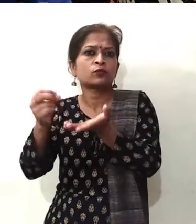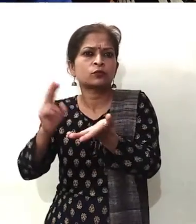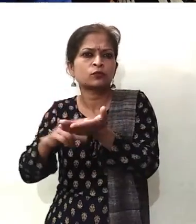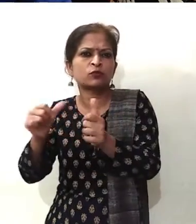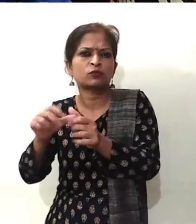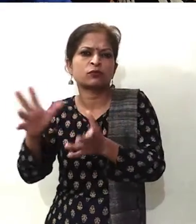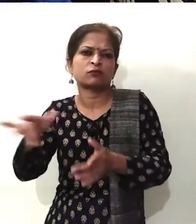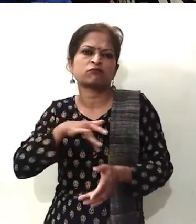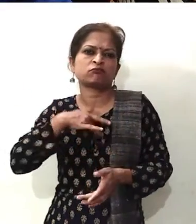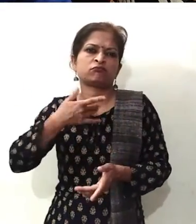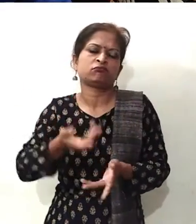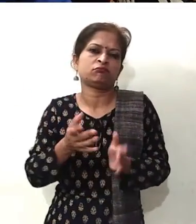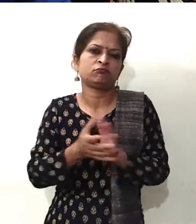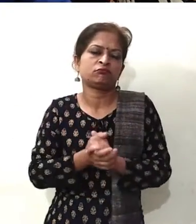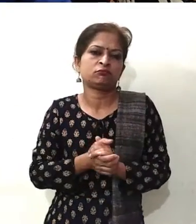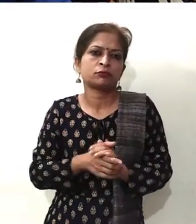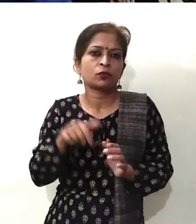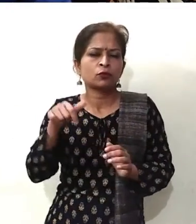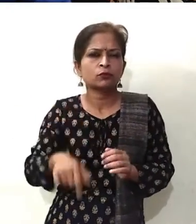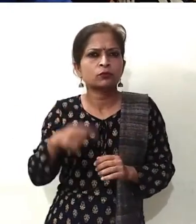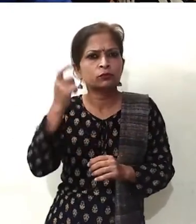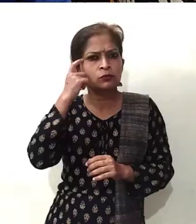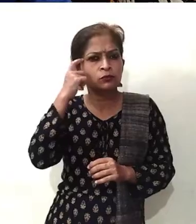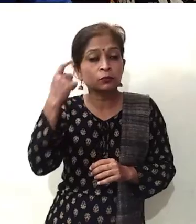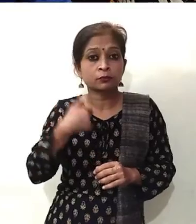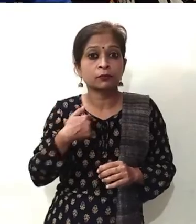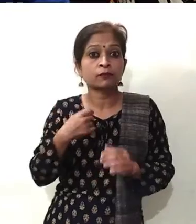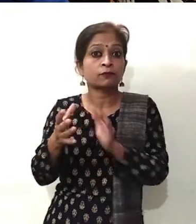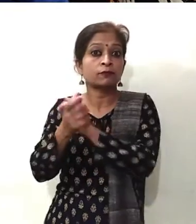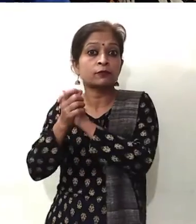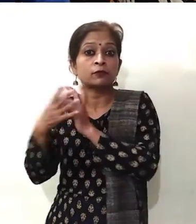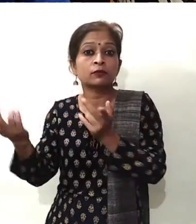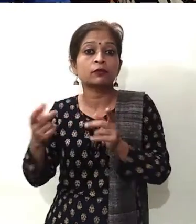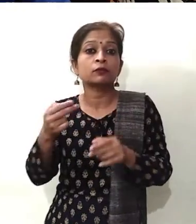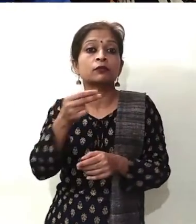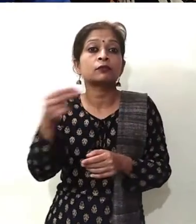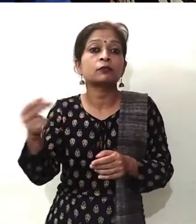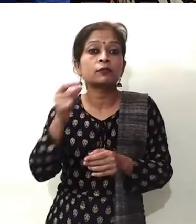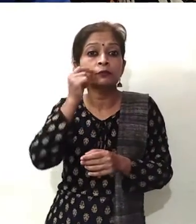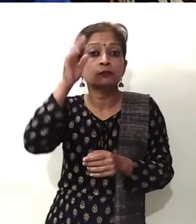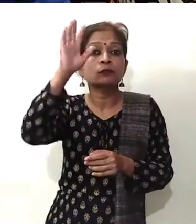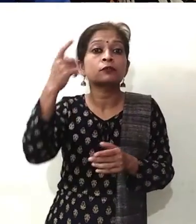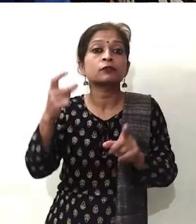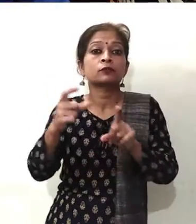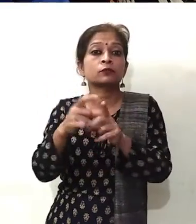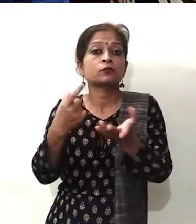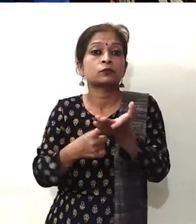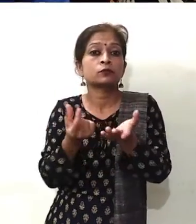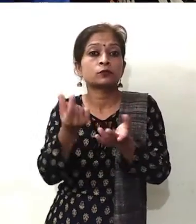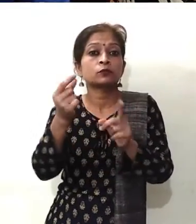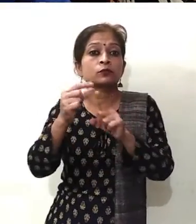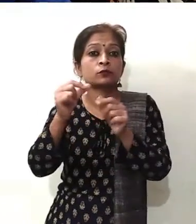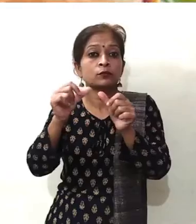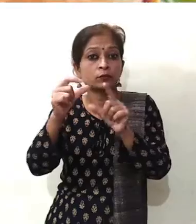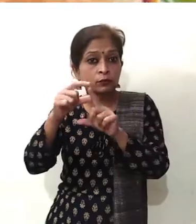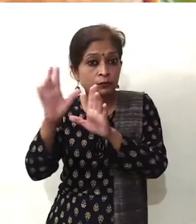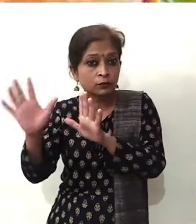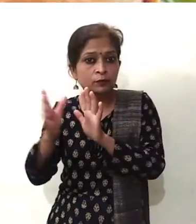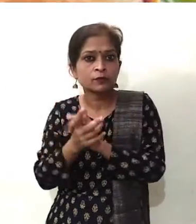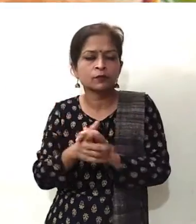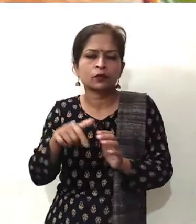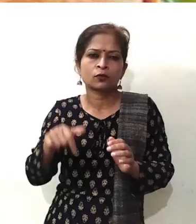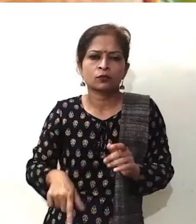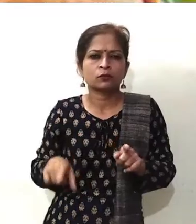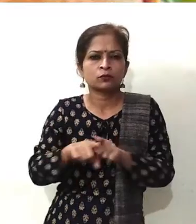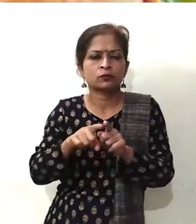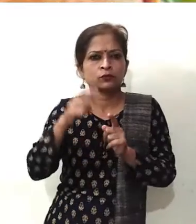तो उनको याद आया कि उनका एक मित्र हुआ द्रुपद, दोनों एक ही गुरु के यहाँ पढ़े थे, तो गुरु भाई हुए। द्रुपद